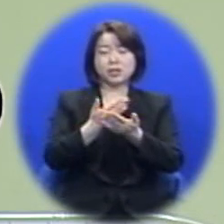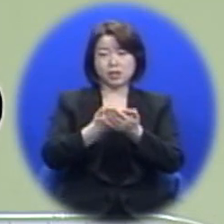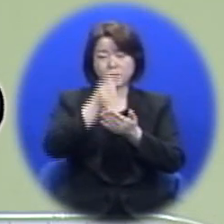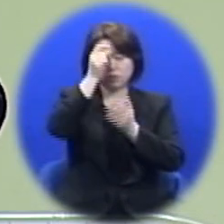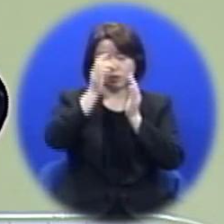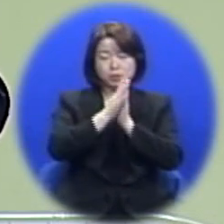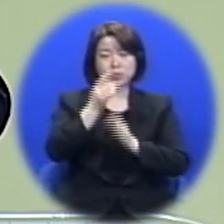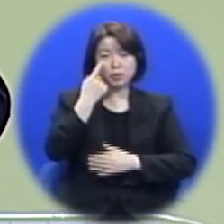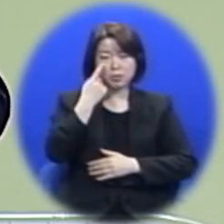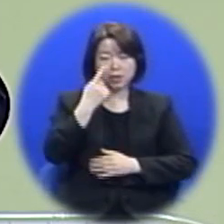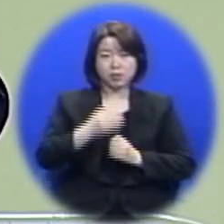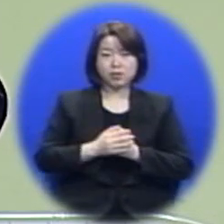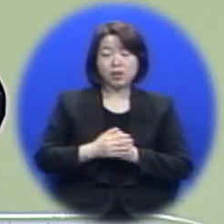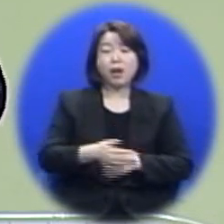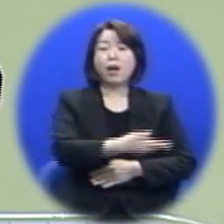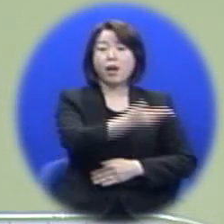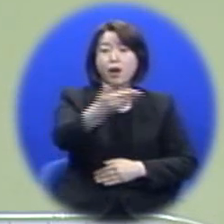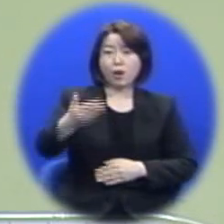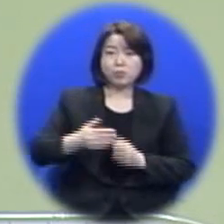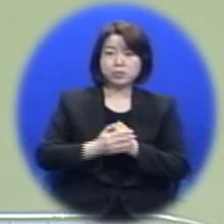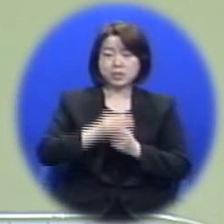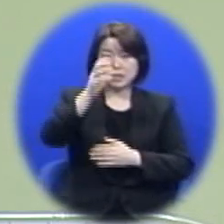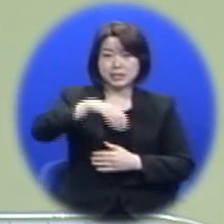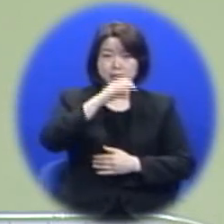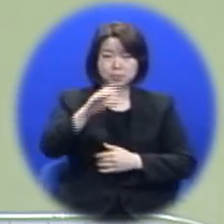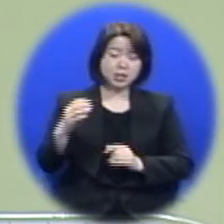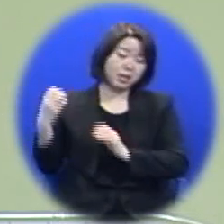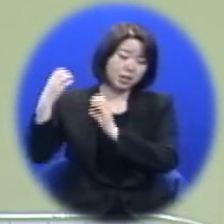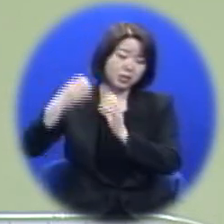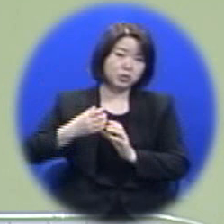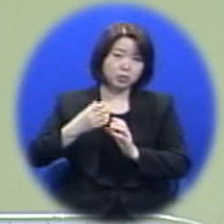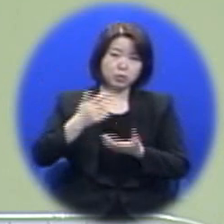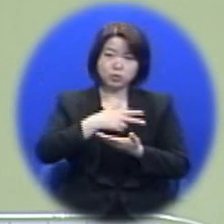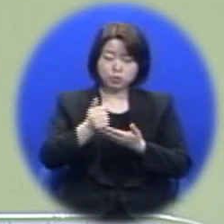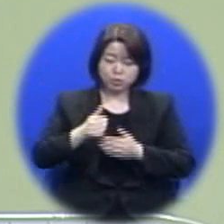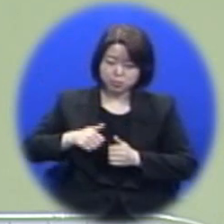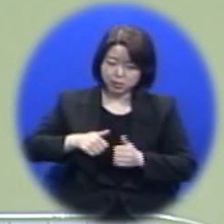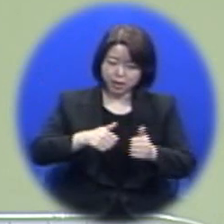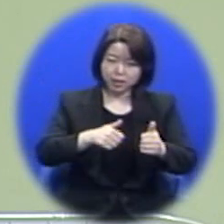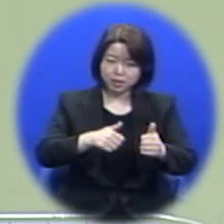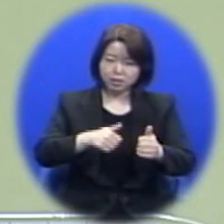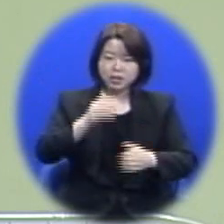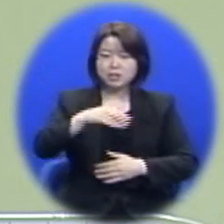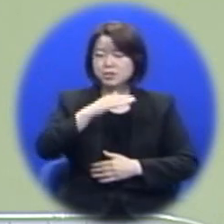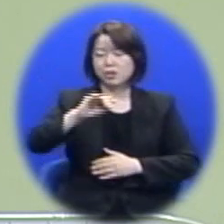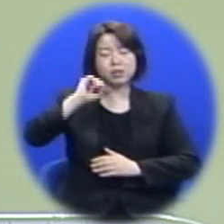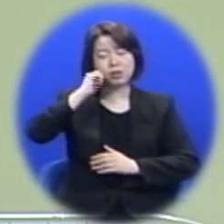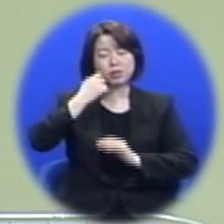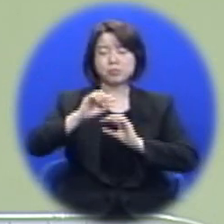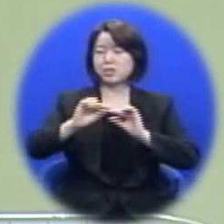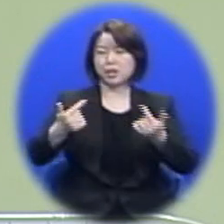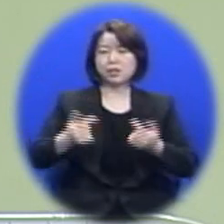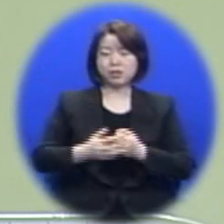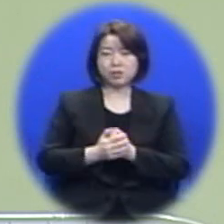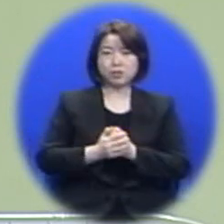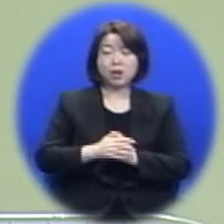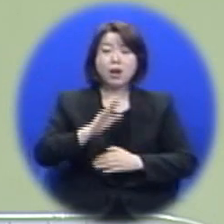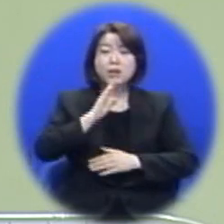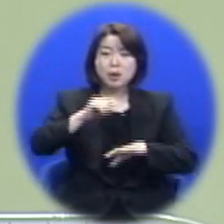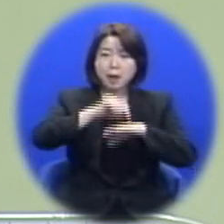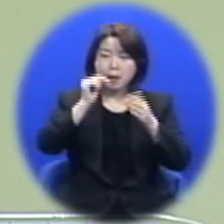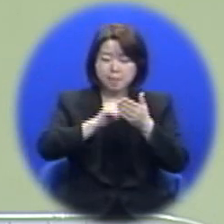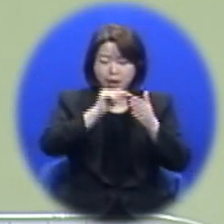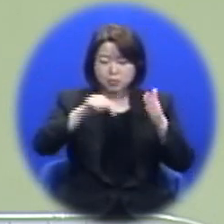그러면 여러분들이 십자가 지고 주님을 따라가는 게 아열대 어려워 지지 않습니다 정말 마음의